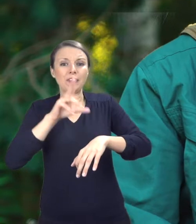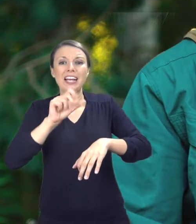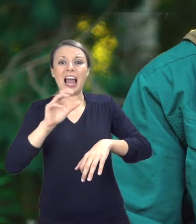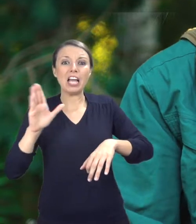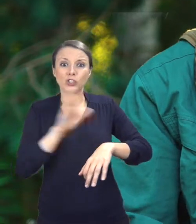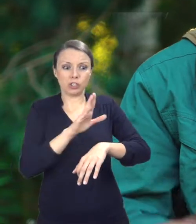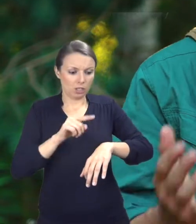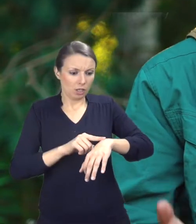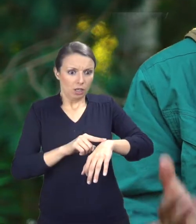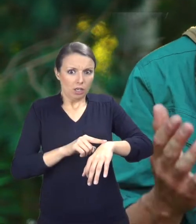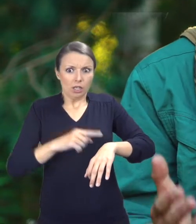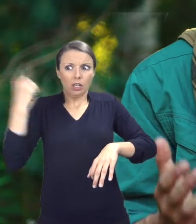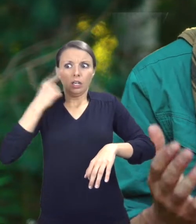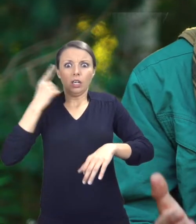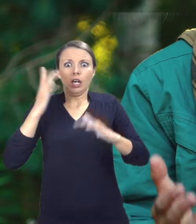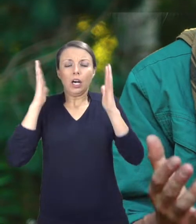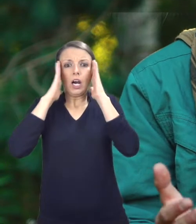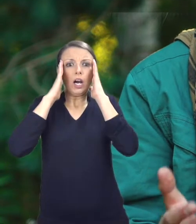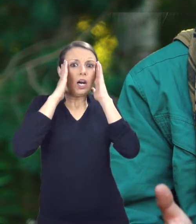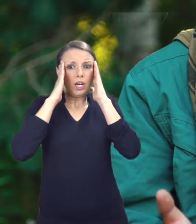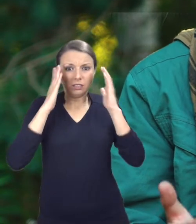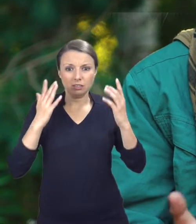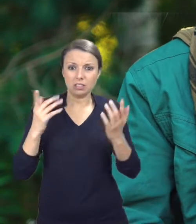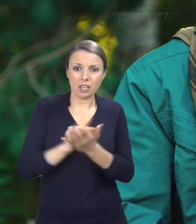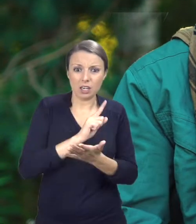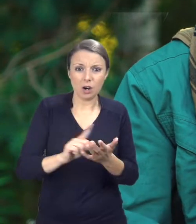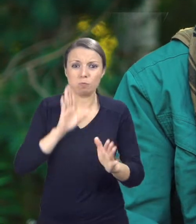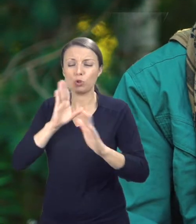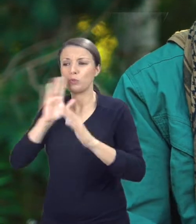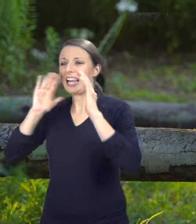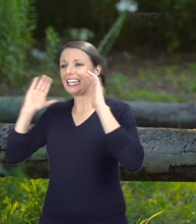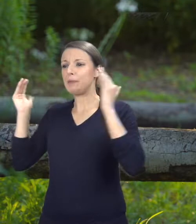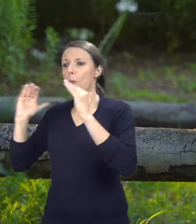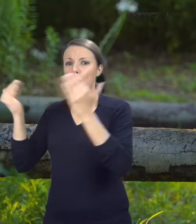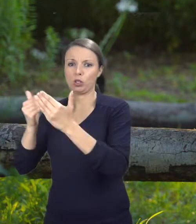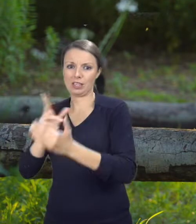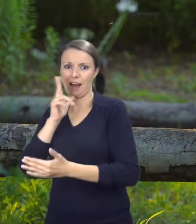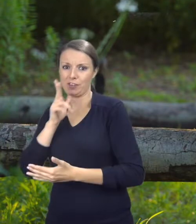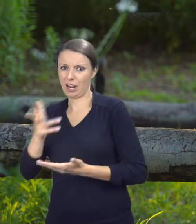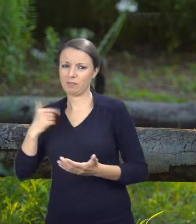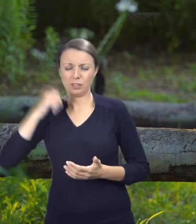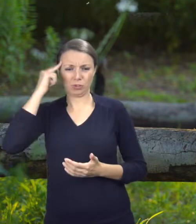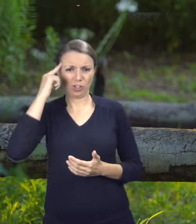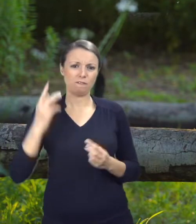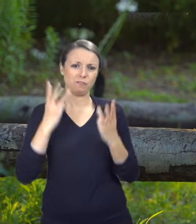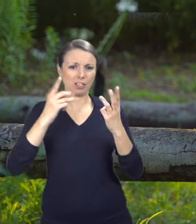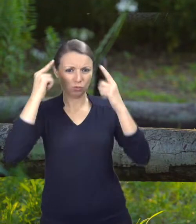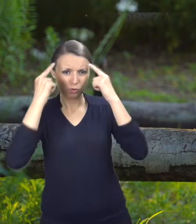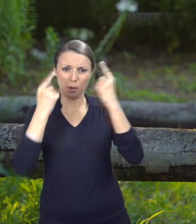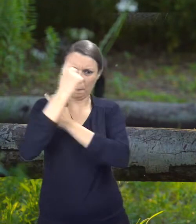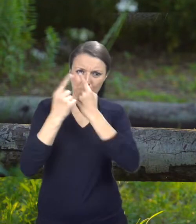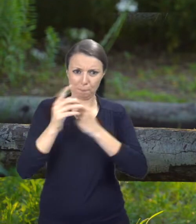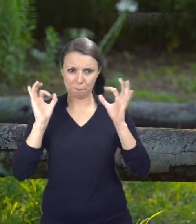no tu trzeba też kalkulować i wydaje mi się, że ten zdrowy rozsądek, on powinien zawsze nam towarzyszyć. Staram się nie używać żadnych repelentów, przynajmniej tutaj w